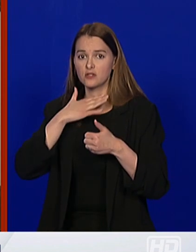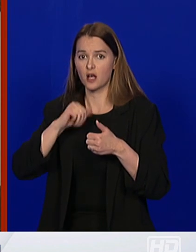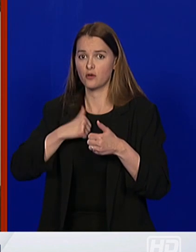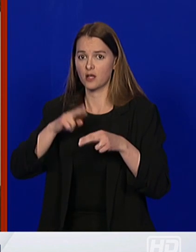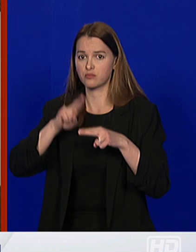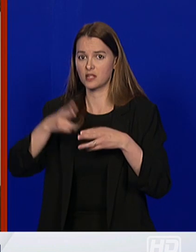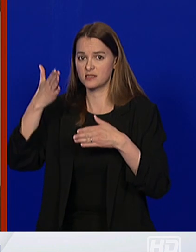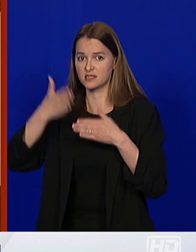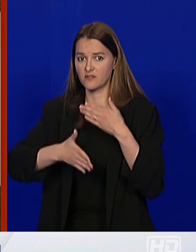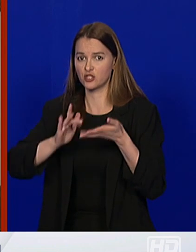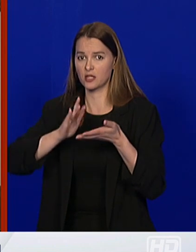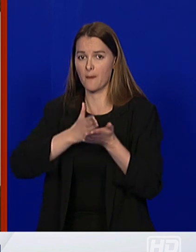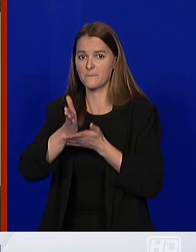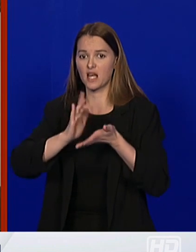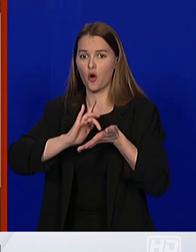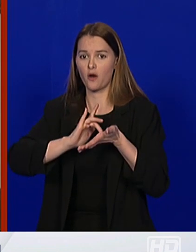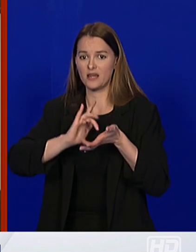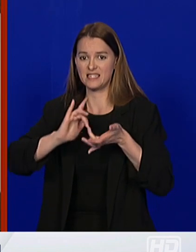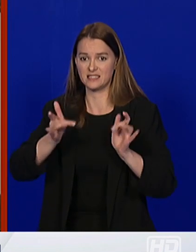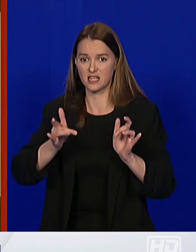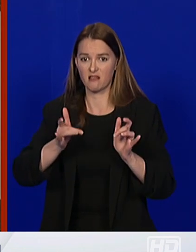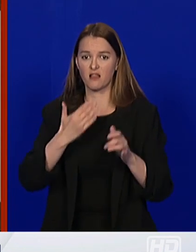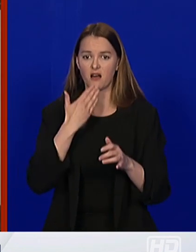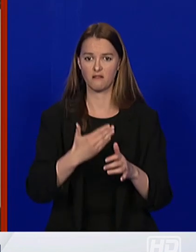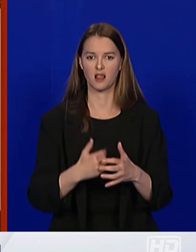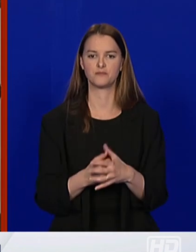završiti online. Hvala.